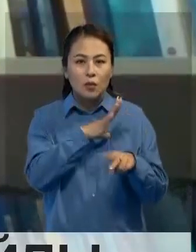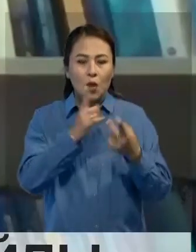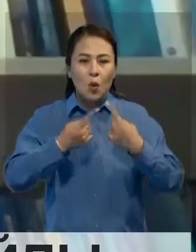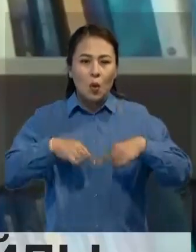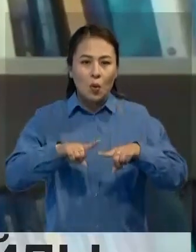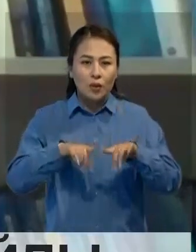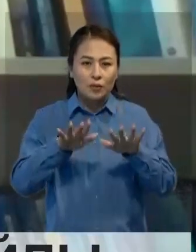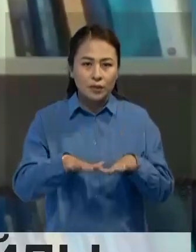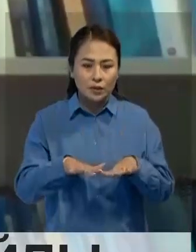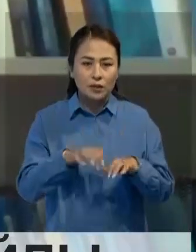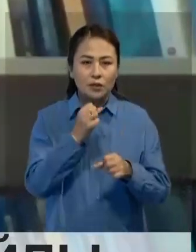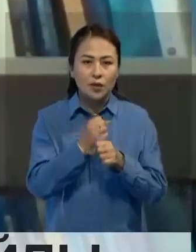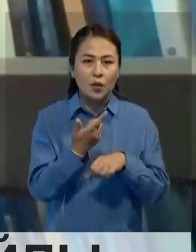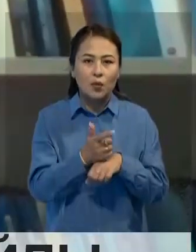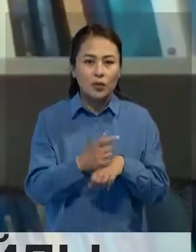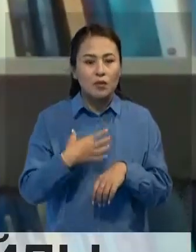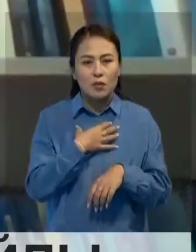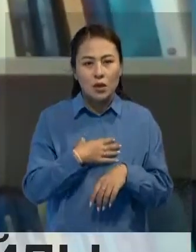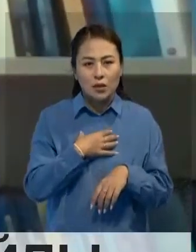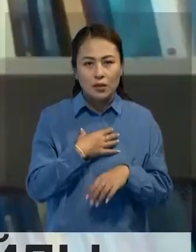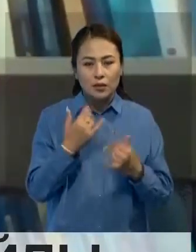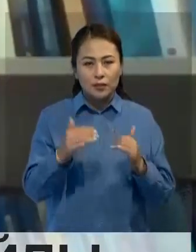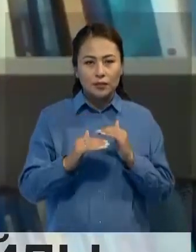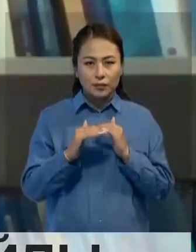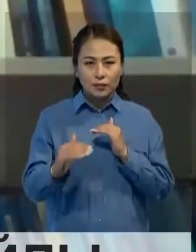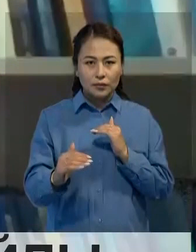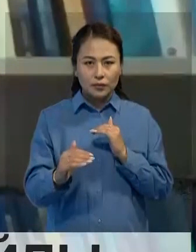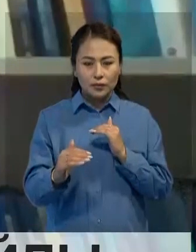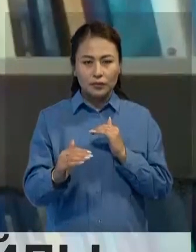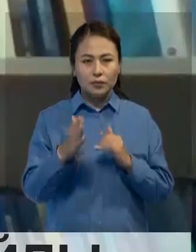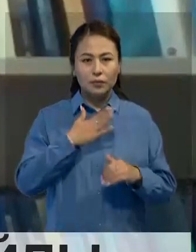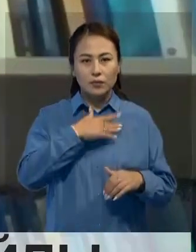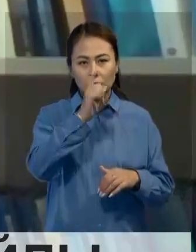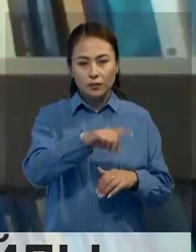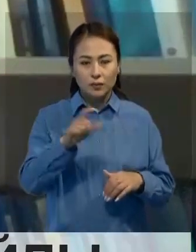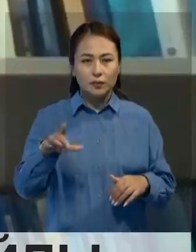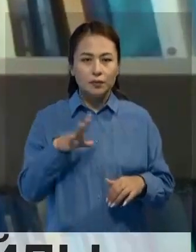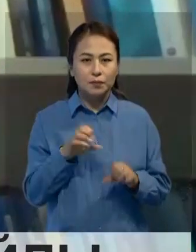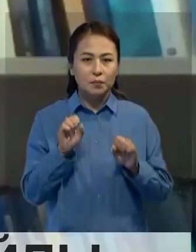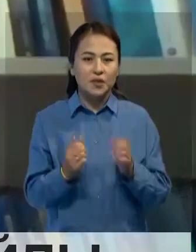біздің бақылап отырды. Өте маңызды, біздің ең маңыздылығы біздің азаматтардың